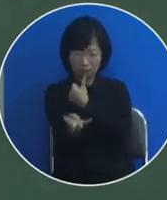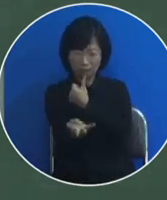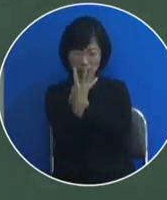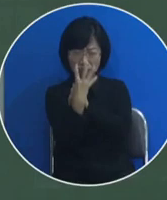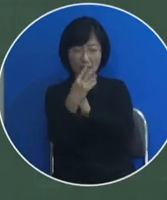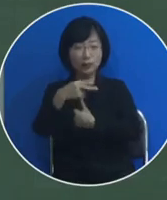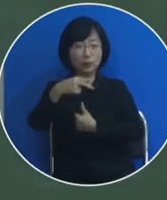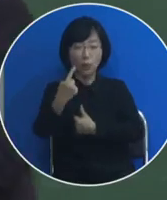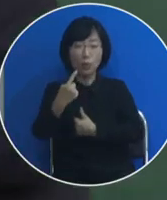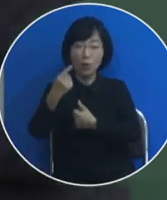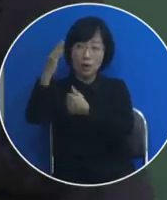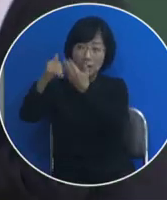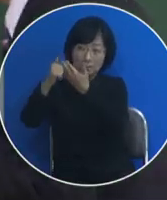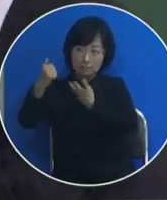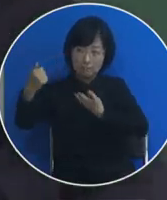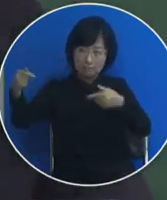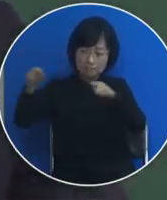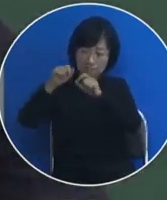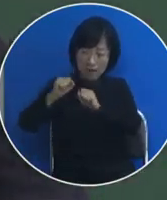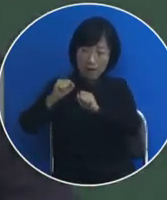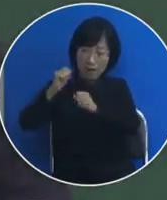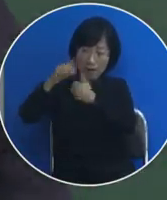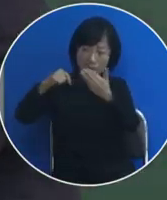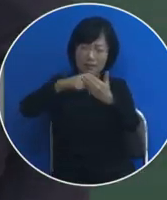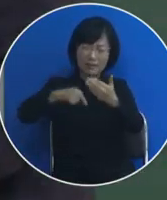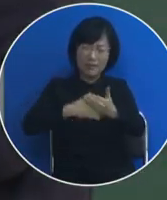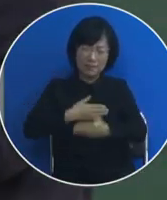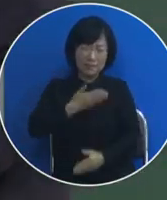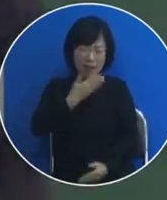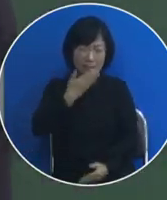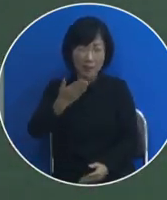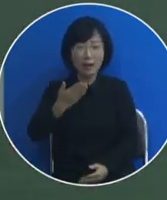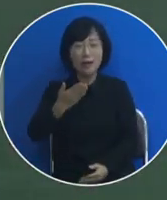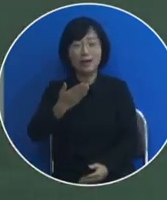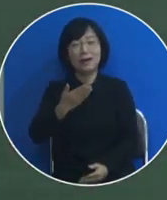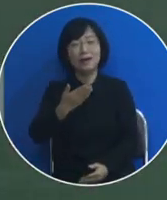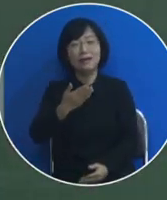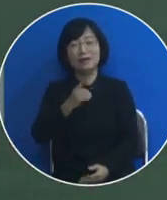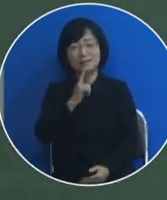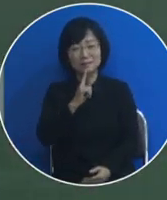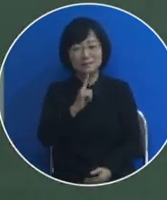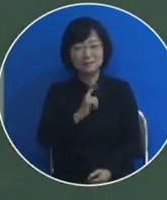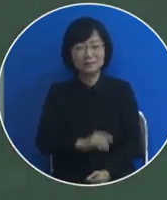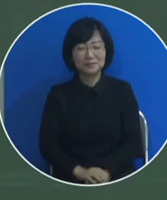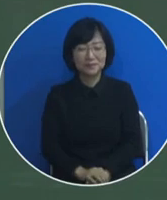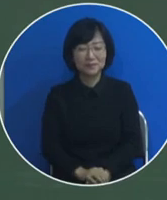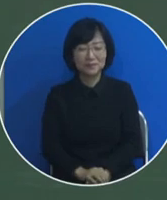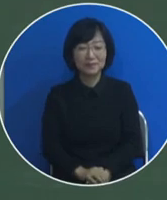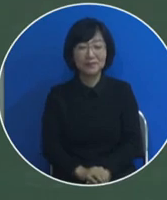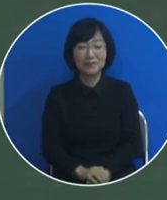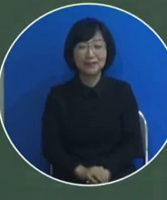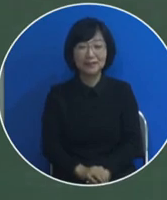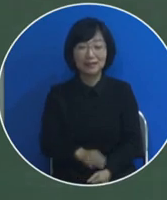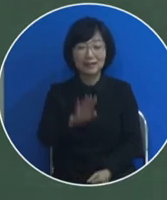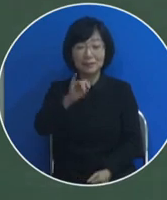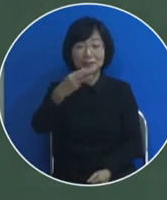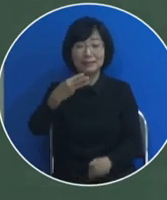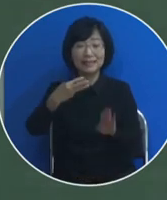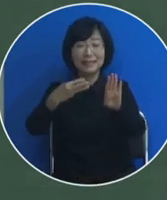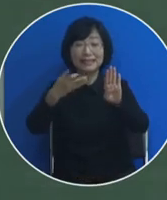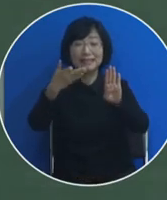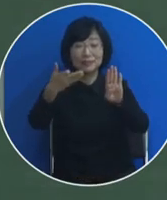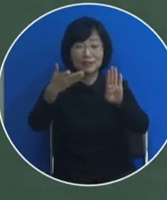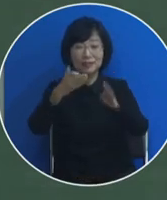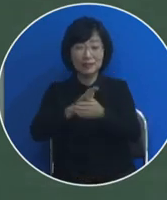not saying this about gaining some kind of great ambition. He was in prison, but he's saying even in prison, I can do all things in Christ. 19절에 그리스도께서 모든